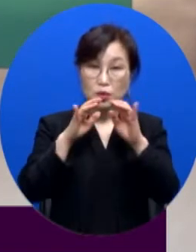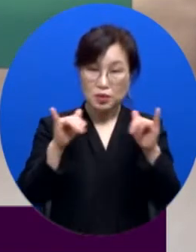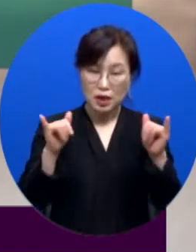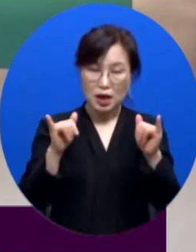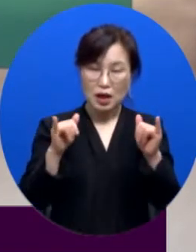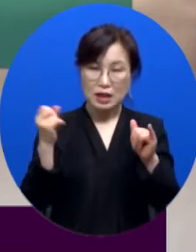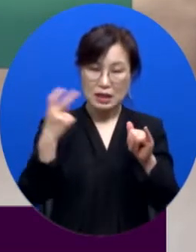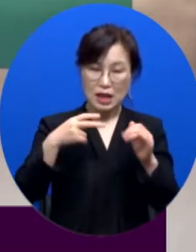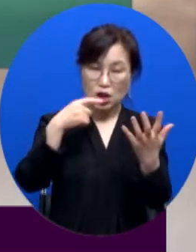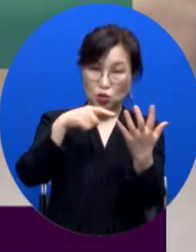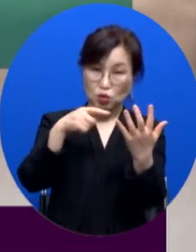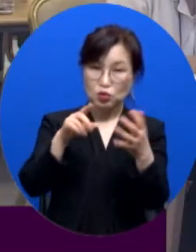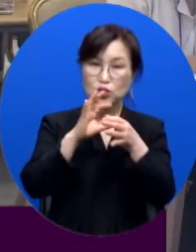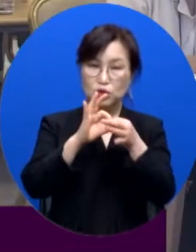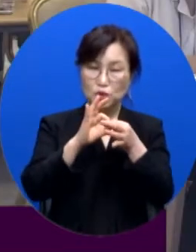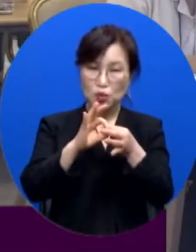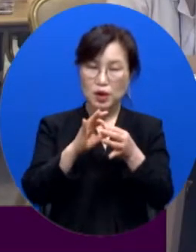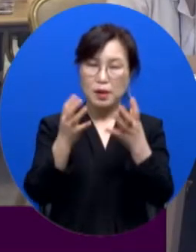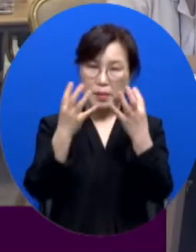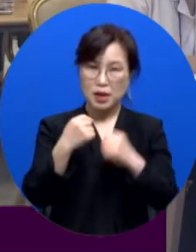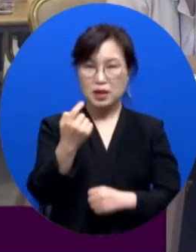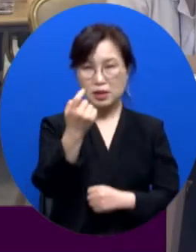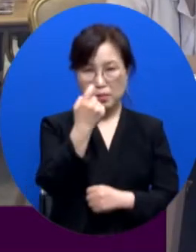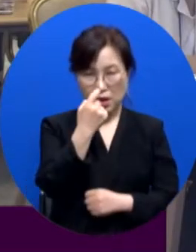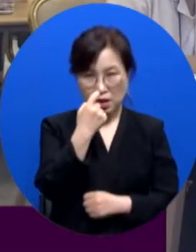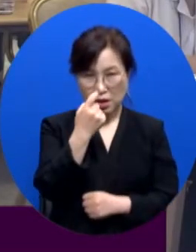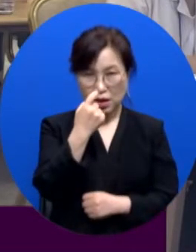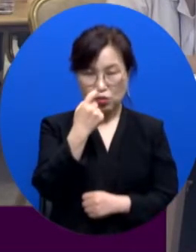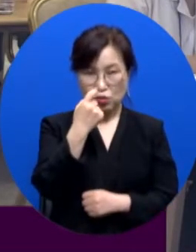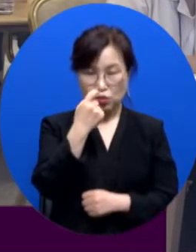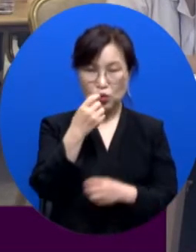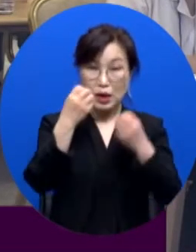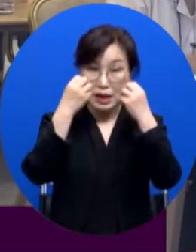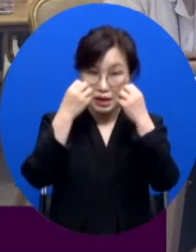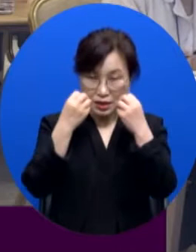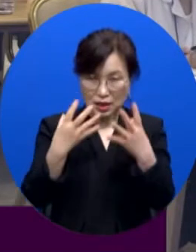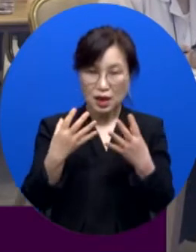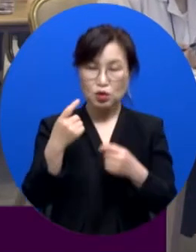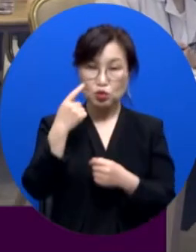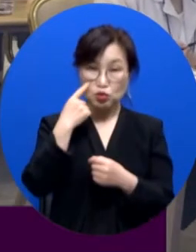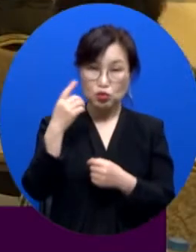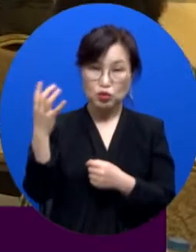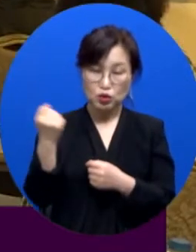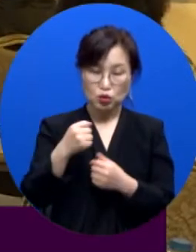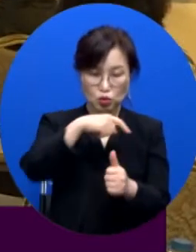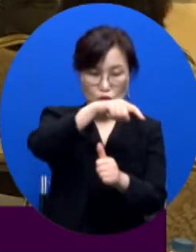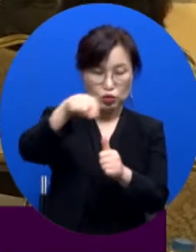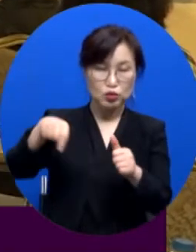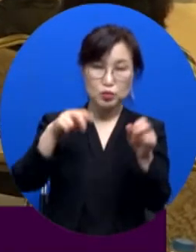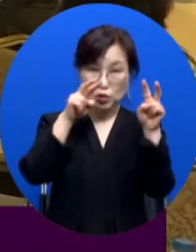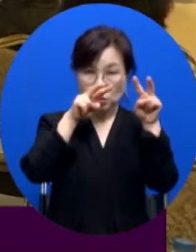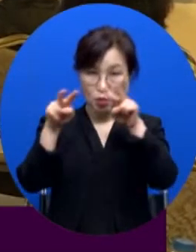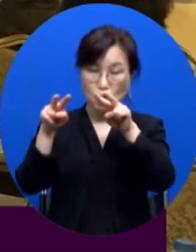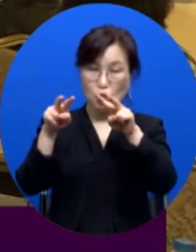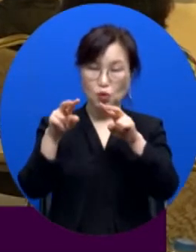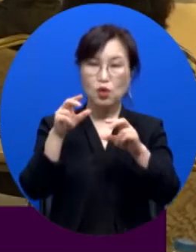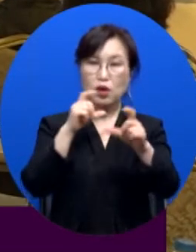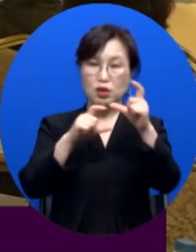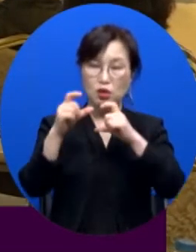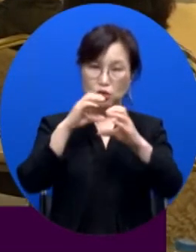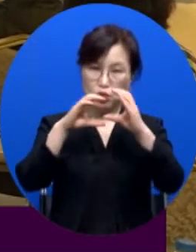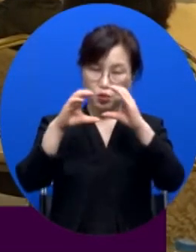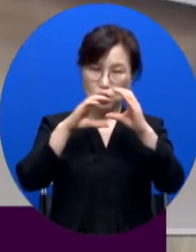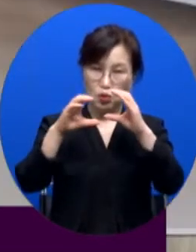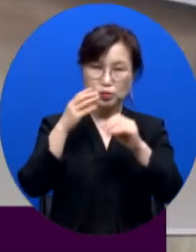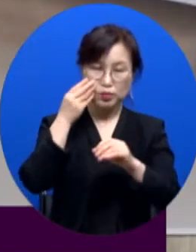느꼈고 배웠고 특히 새로운 시선으로 나 자신과 주변을 돌아보고 더 잘 소통할 수 있는 방법을 배웠다고 말했습니다.